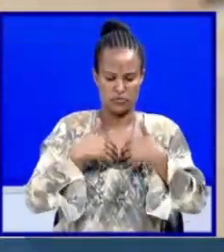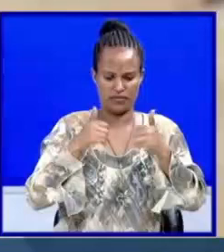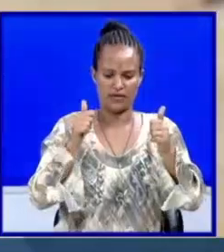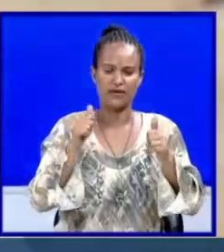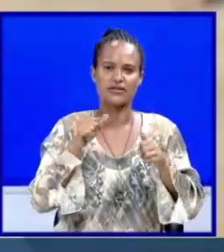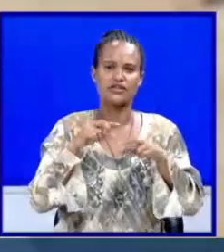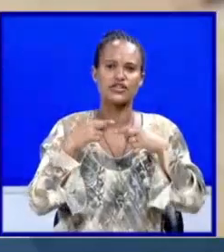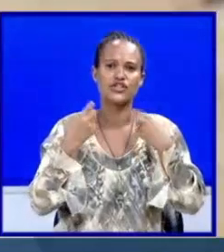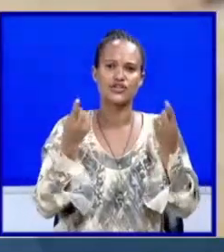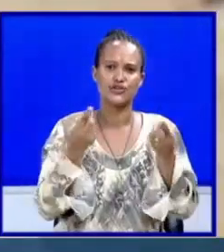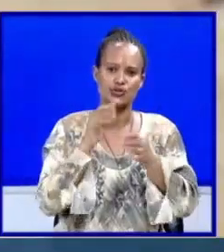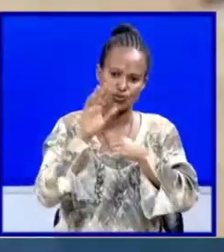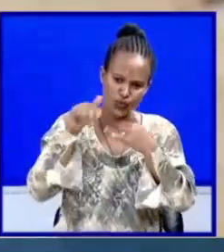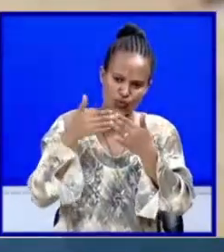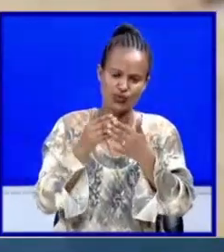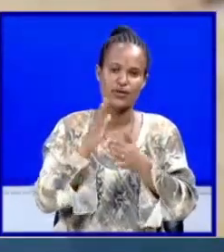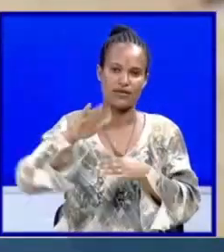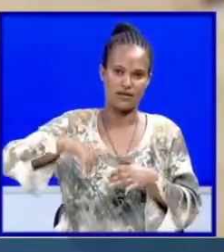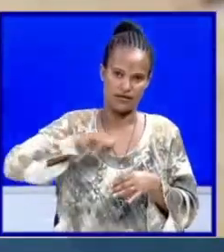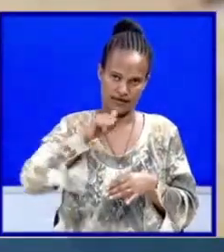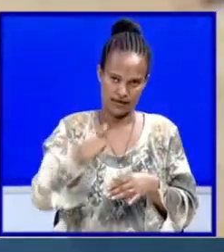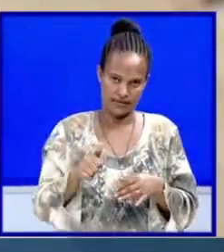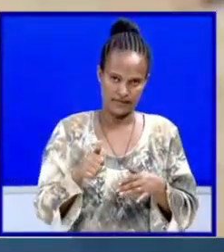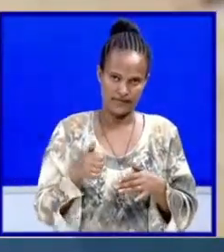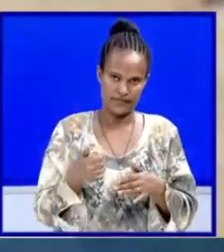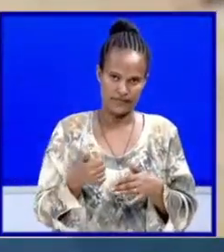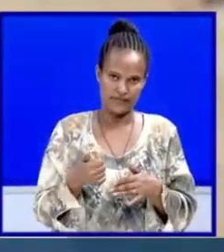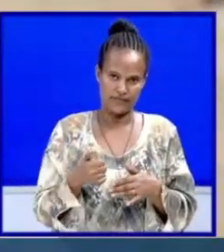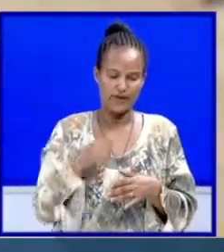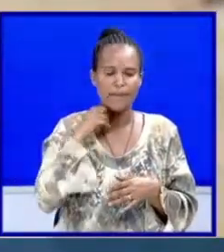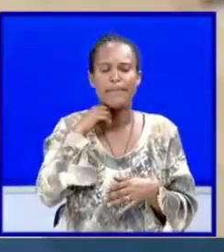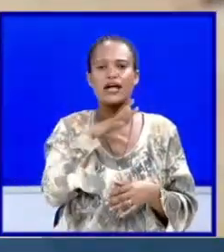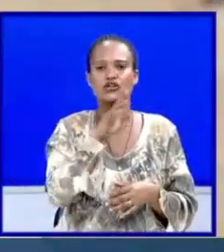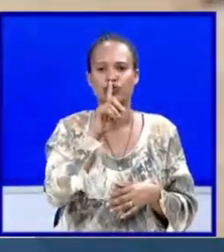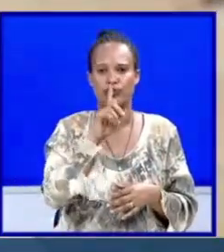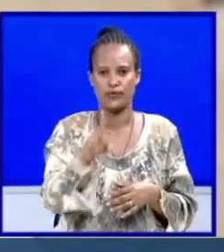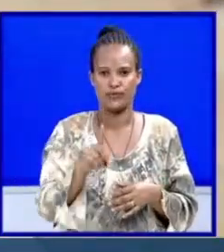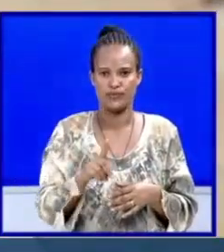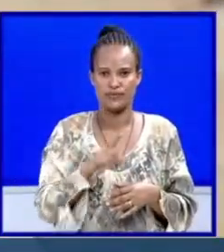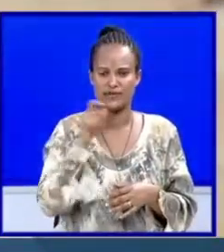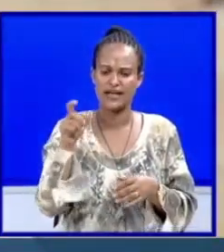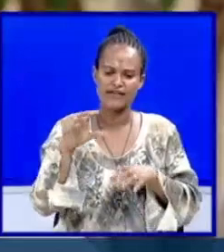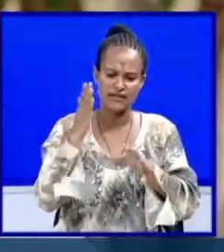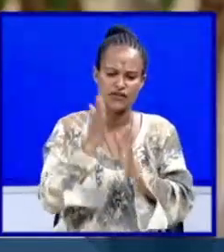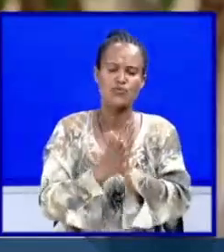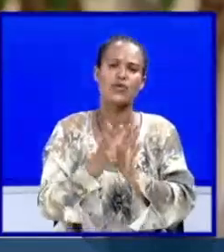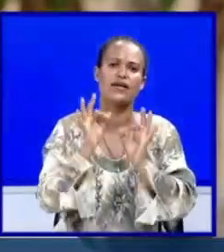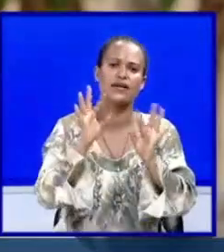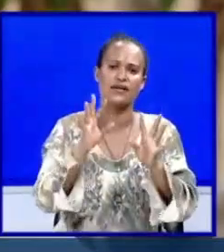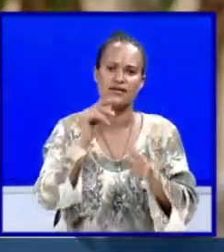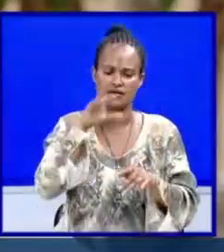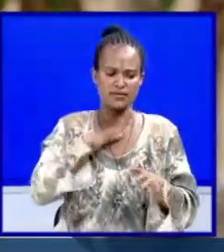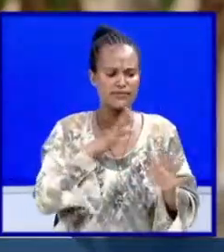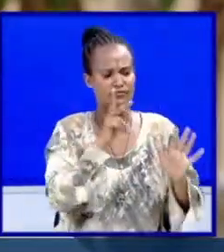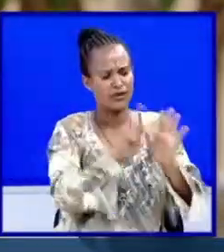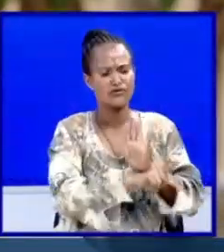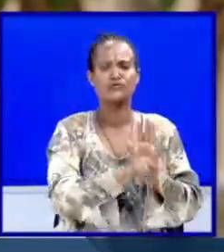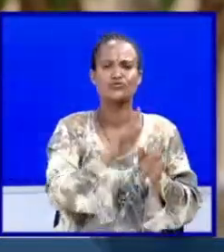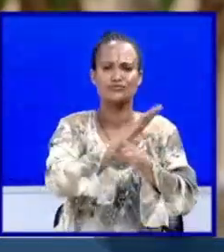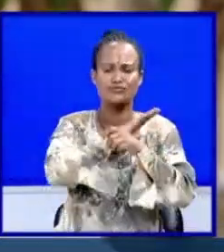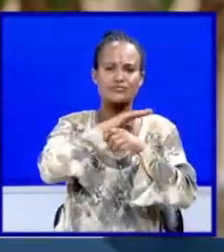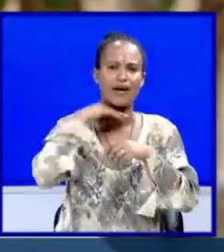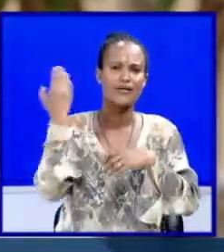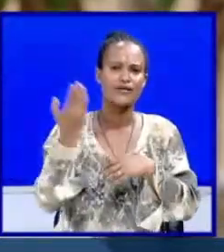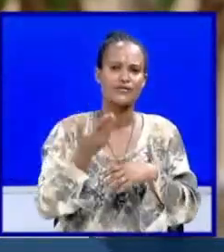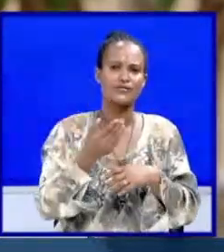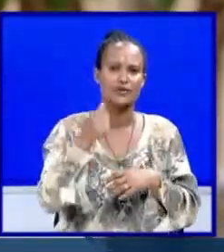ቀሺ ኩሉ ዘይቀረየ ኣባላሽ እዮም እዮም ዘይጎርጎ የለ ህዝቢ ተረሽኒ ህዝቢ ተሓሪድ እዩ